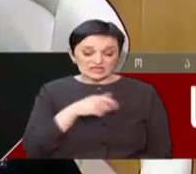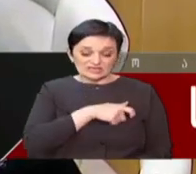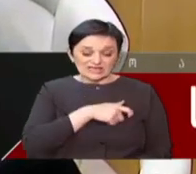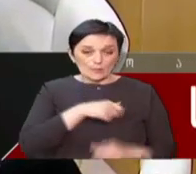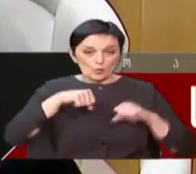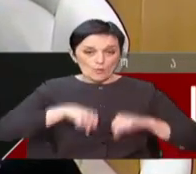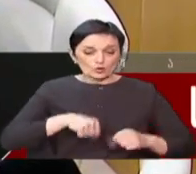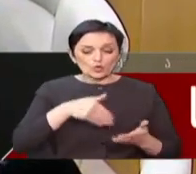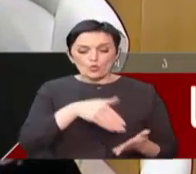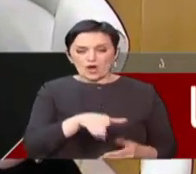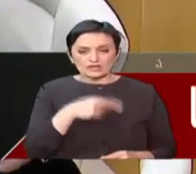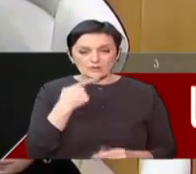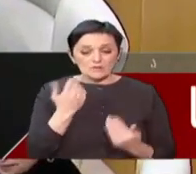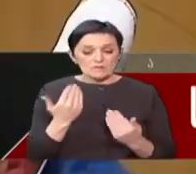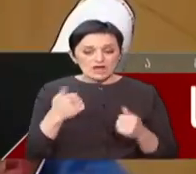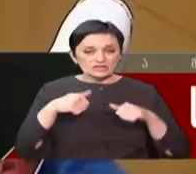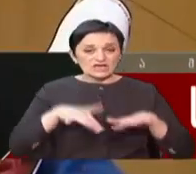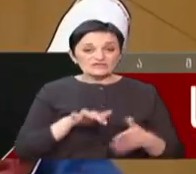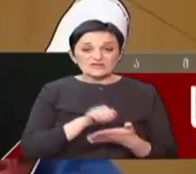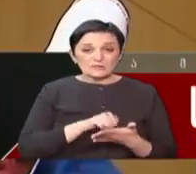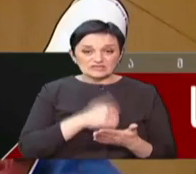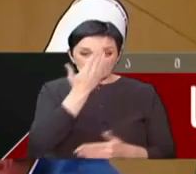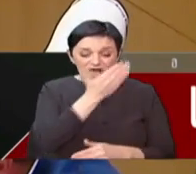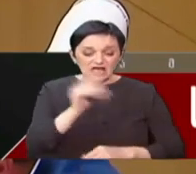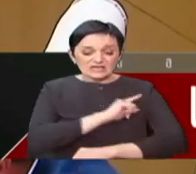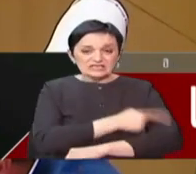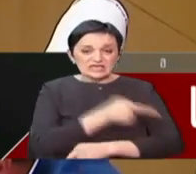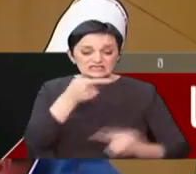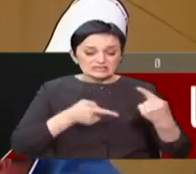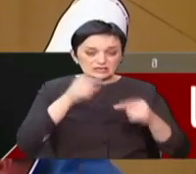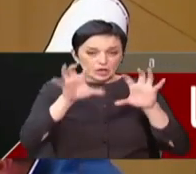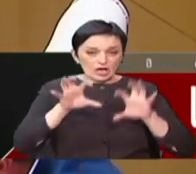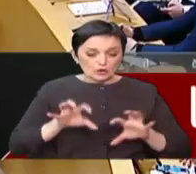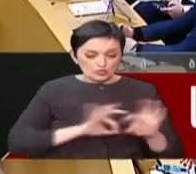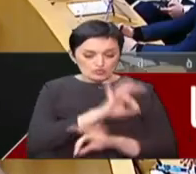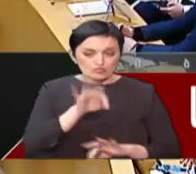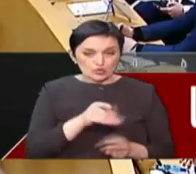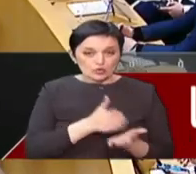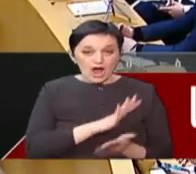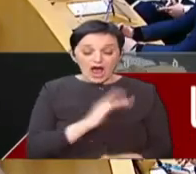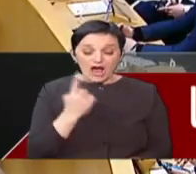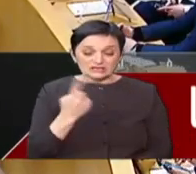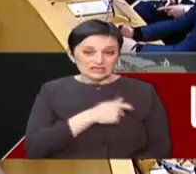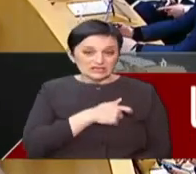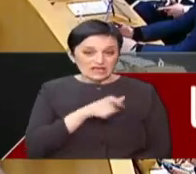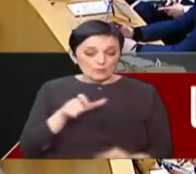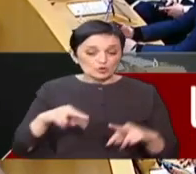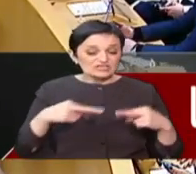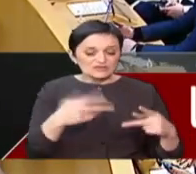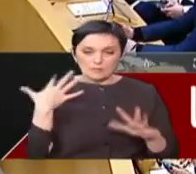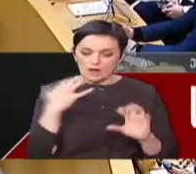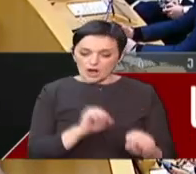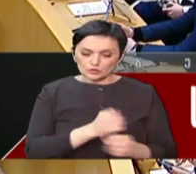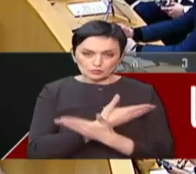sadeputato mandatze uars ambopen. Mati gadaqodelobis mizezat khalkhis zalis sadao kanon proektis akhaldeba. Arts ertma am deputatma tsvilebebs mkhari